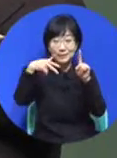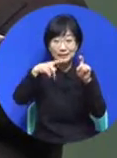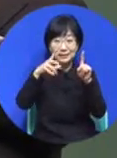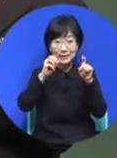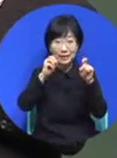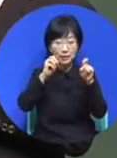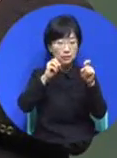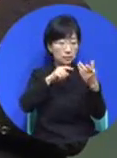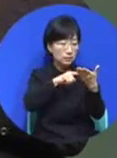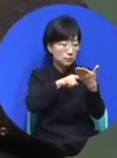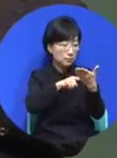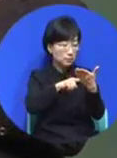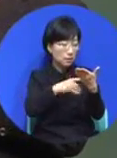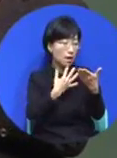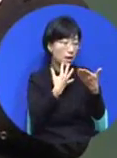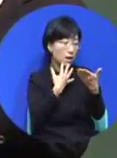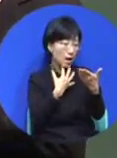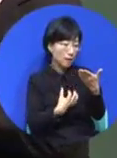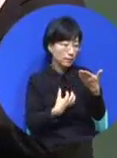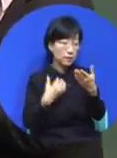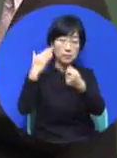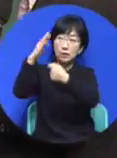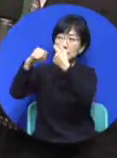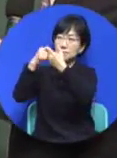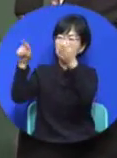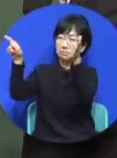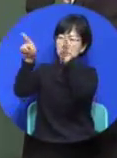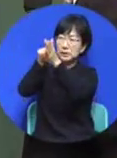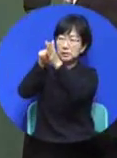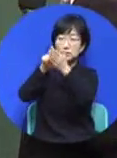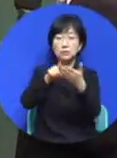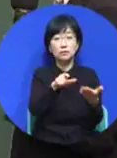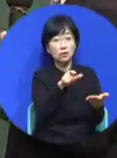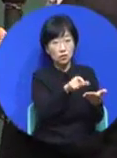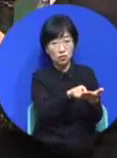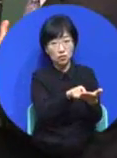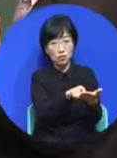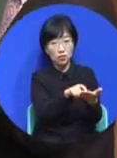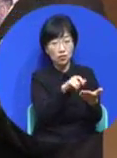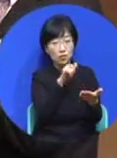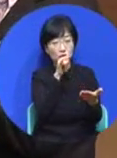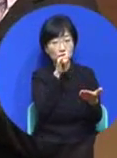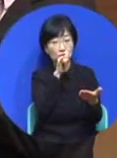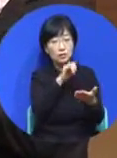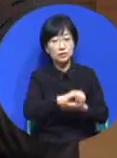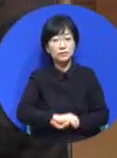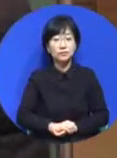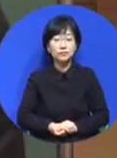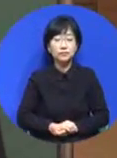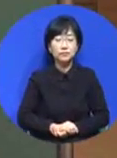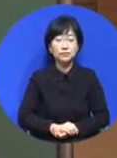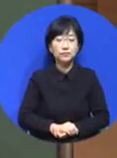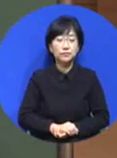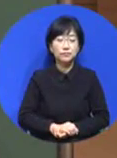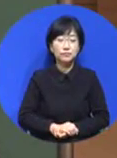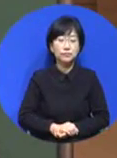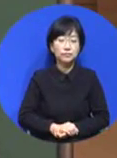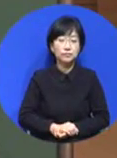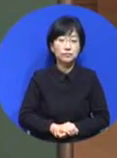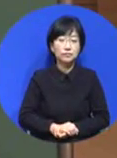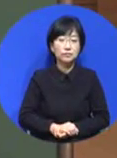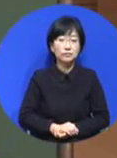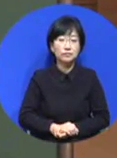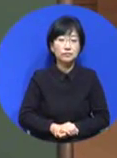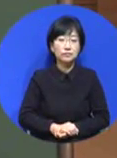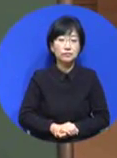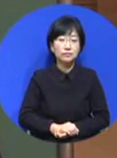하나님을 믿었다고 돼 있어요. If you look in Hebrews chapter 11, it says that Abraham believed God. 최 문제는 그게 아니잖아요. But that wasn't the issue.